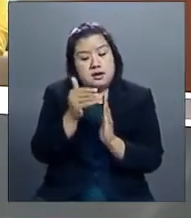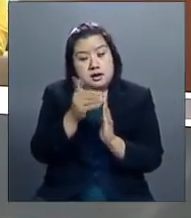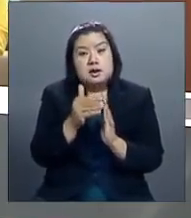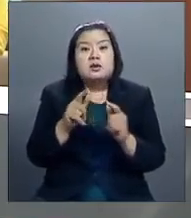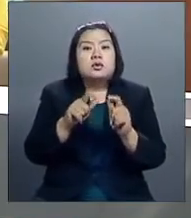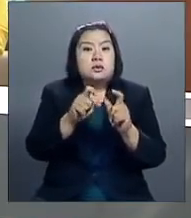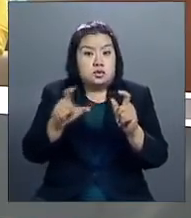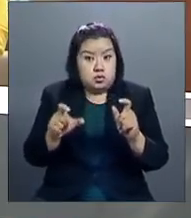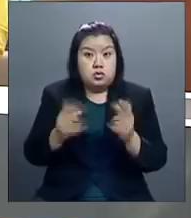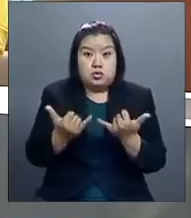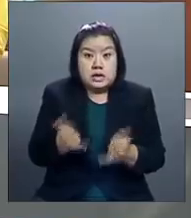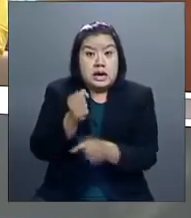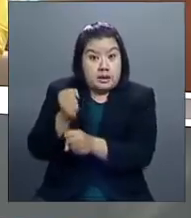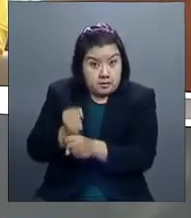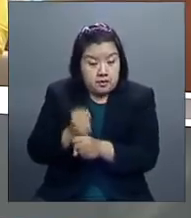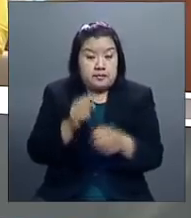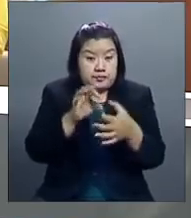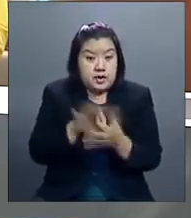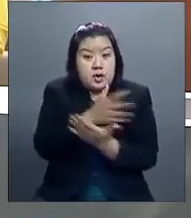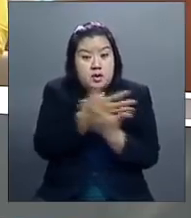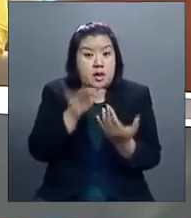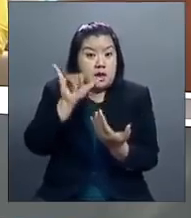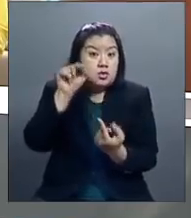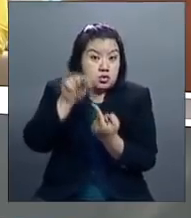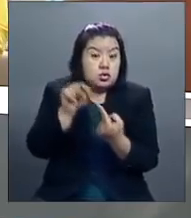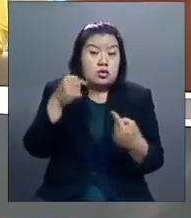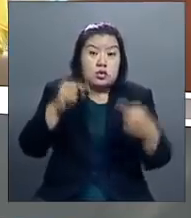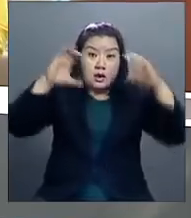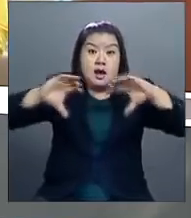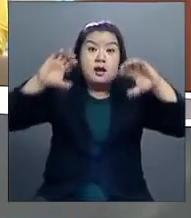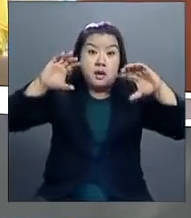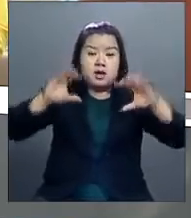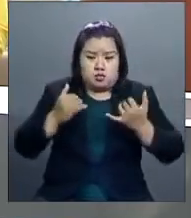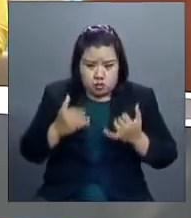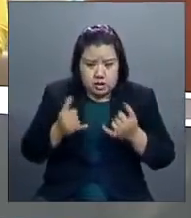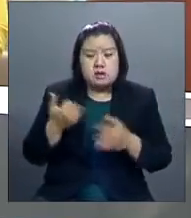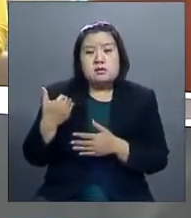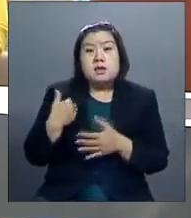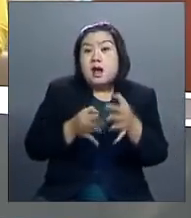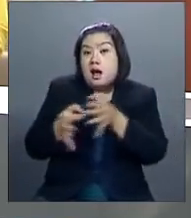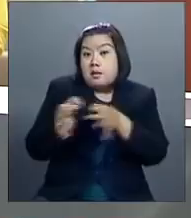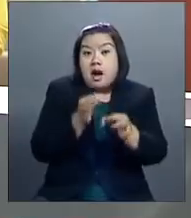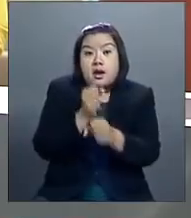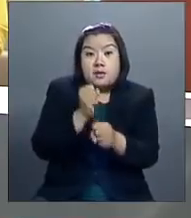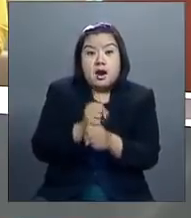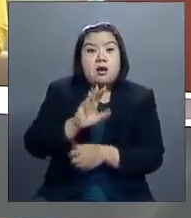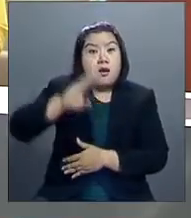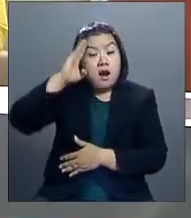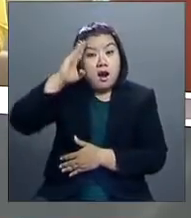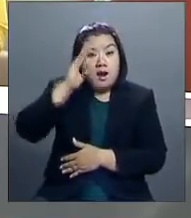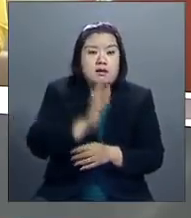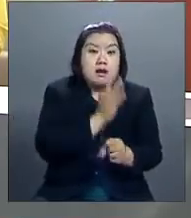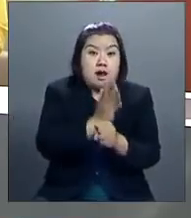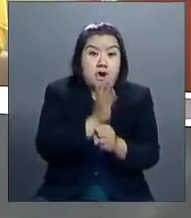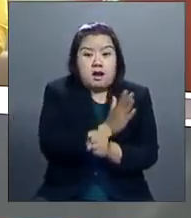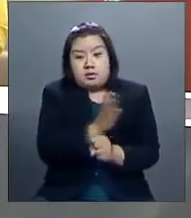ามผลการดำเนินงานนโยบายของรัฐบาลแล้วต่างก็มีคำชี้แจงถึงการทำงานของรัฐบาลคสช.ในช่วงเกือบ5ปีที่ผ่านม